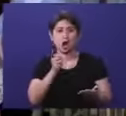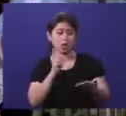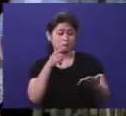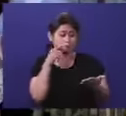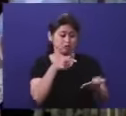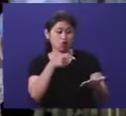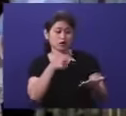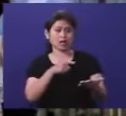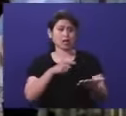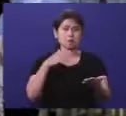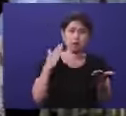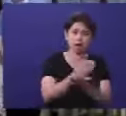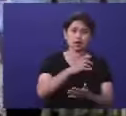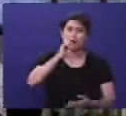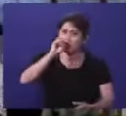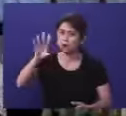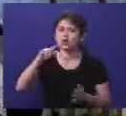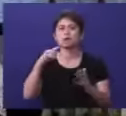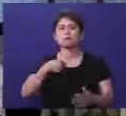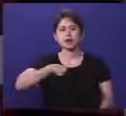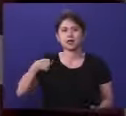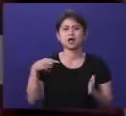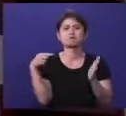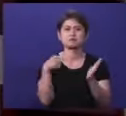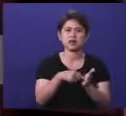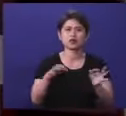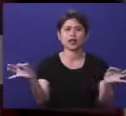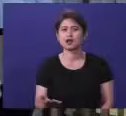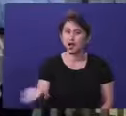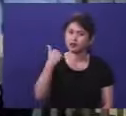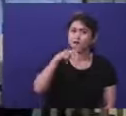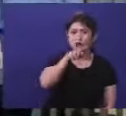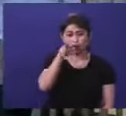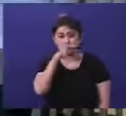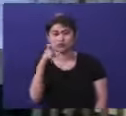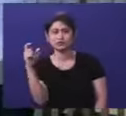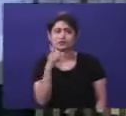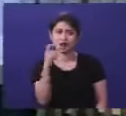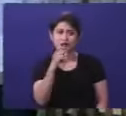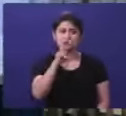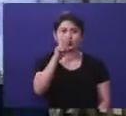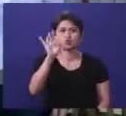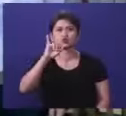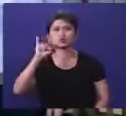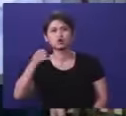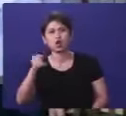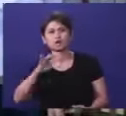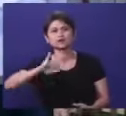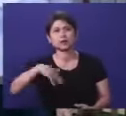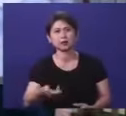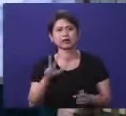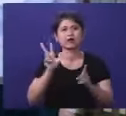Anda temukan kepada Panwaslu Kelurahan atau Desa atau pengawas pemilu terdekat. Ayo, awasi coklit